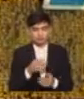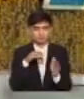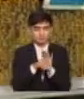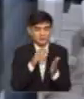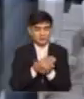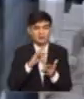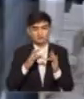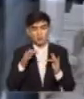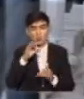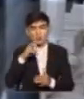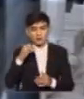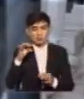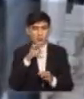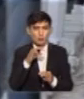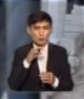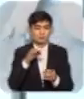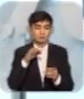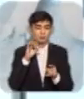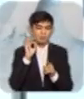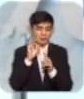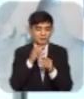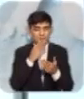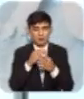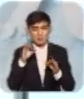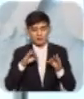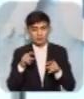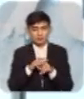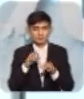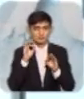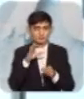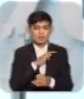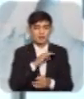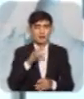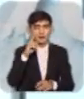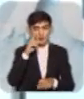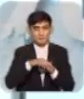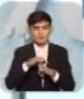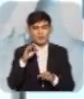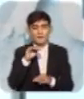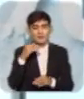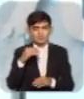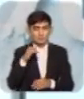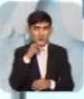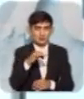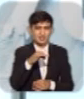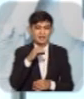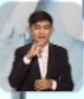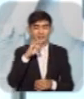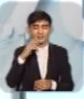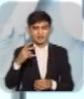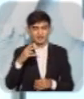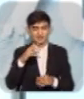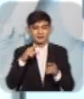түрдегі мыңдаған ұсыныс арыздарын жаудыруда. Облыс әкімдігінің Facebook және Instagram әлеуметтік желідегі